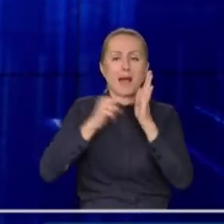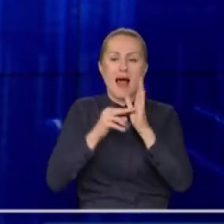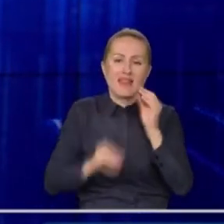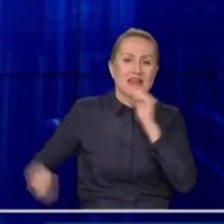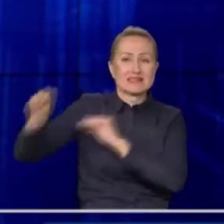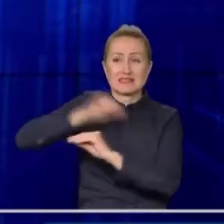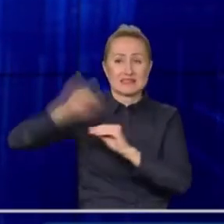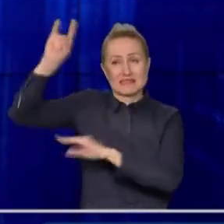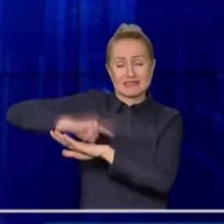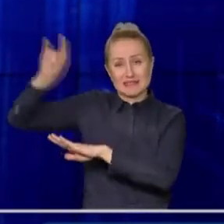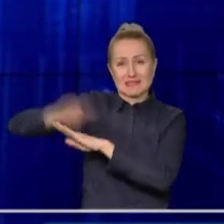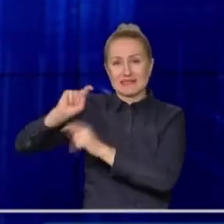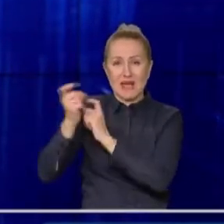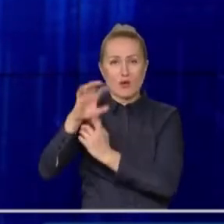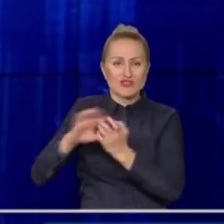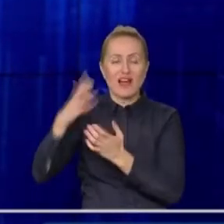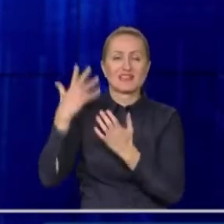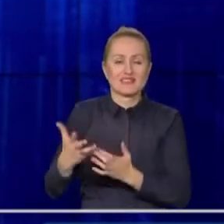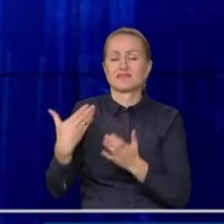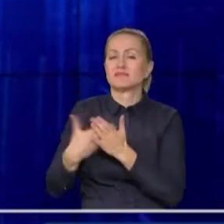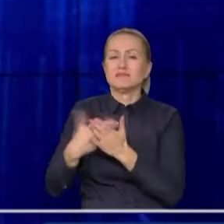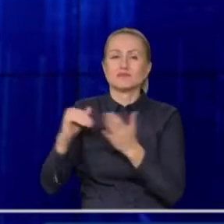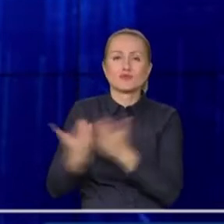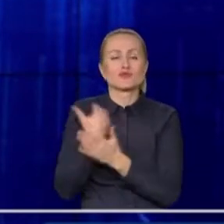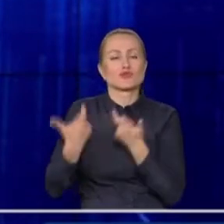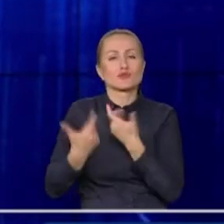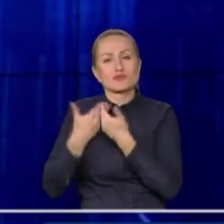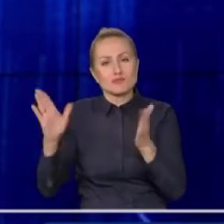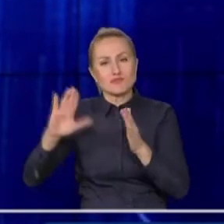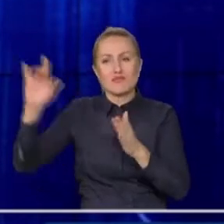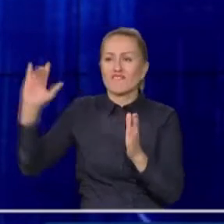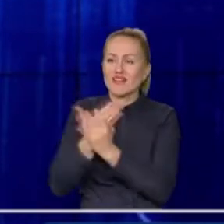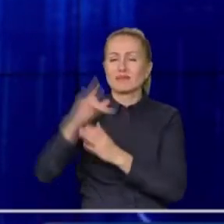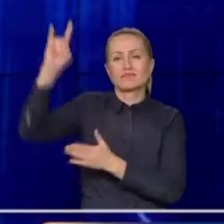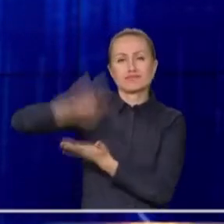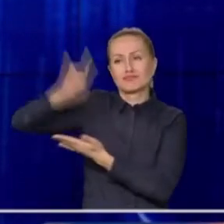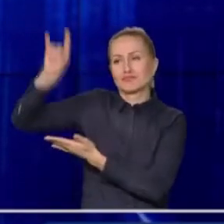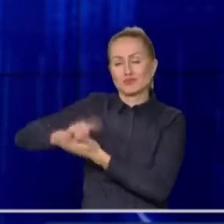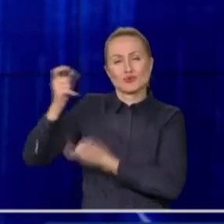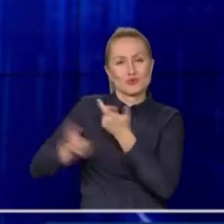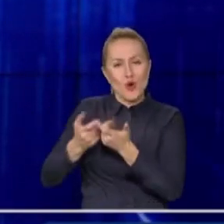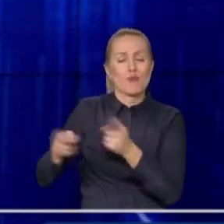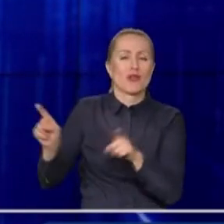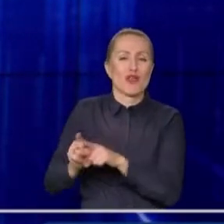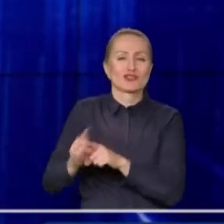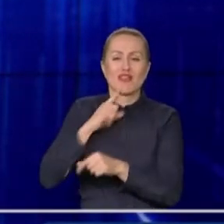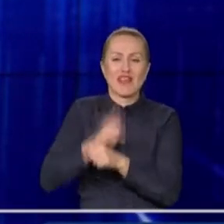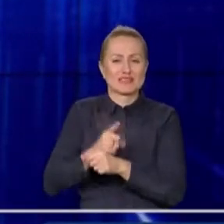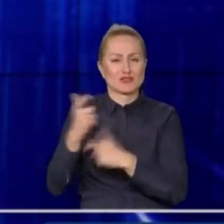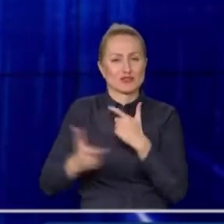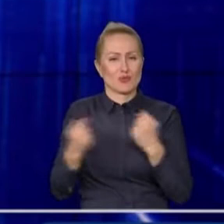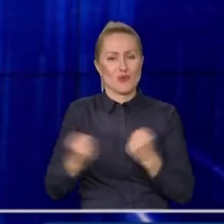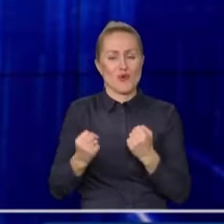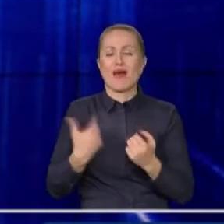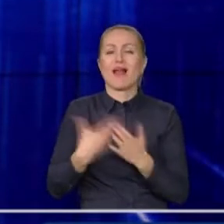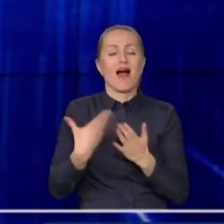całego świata, otwierane są nowe linie lotnicze, przeloty, otwierane są, podejmowane są decyzje